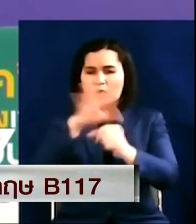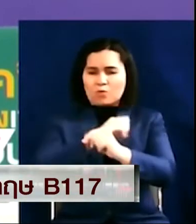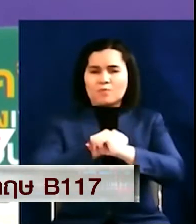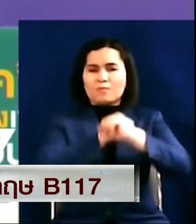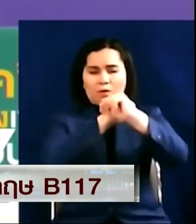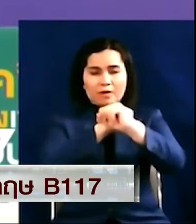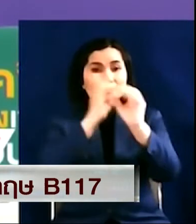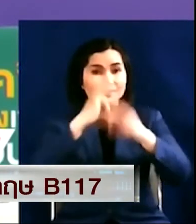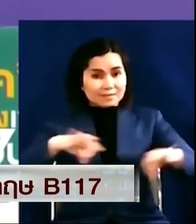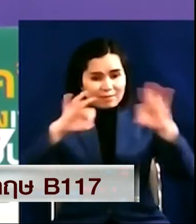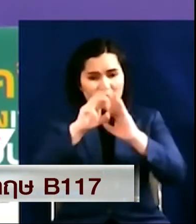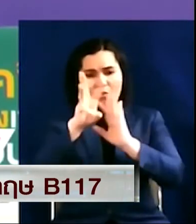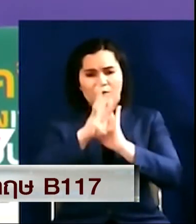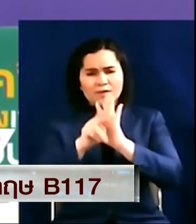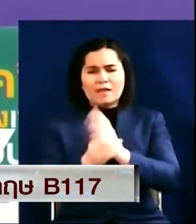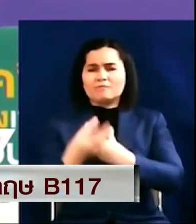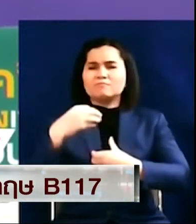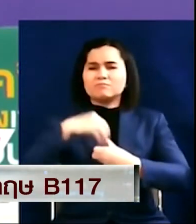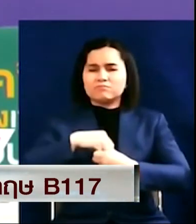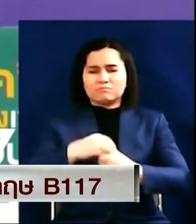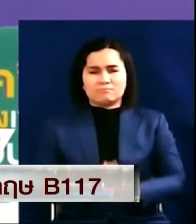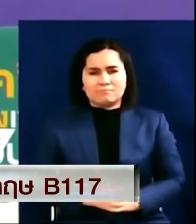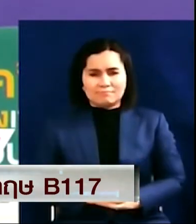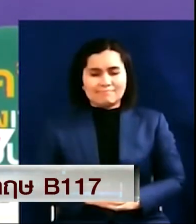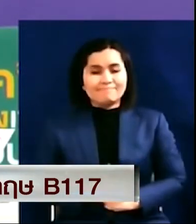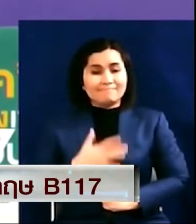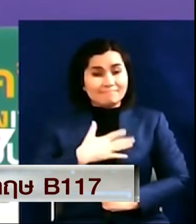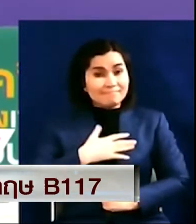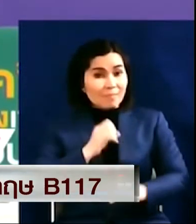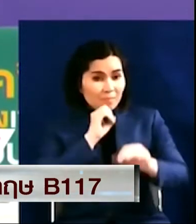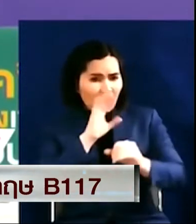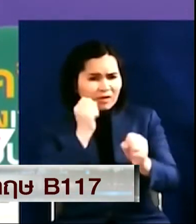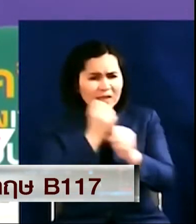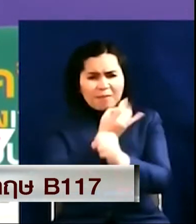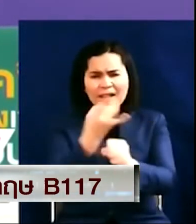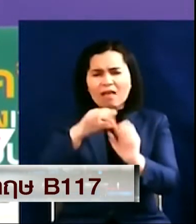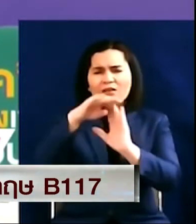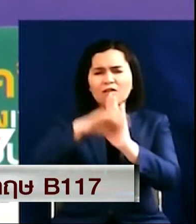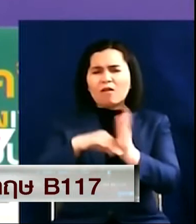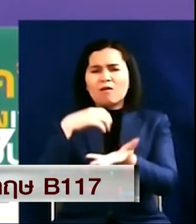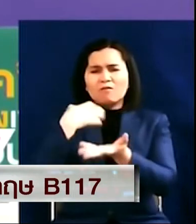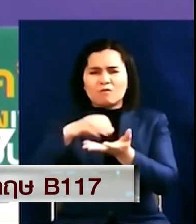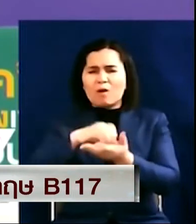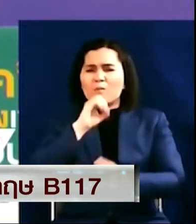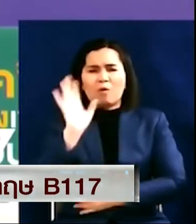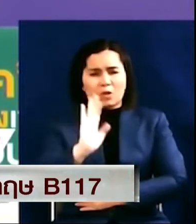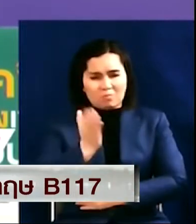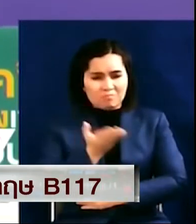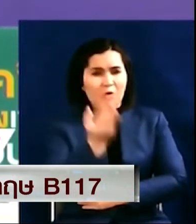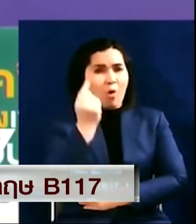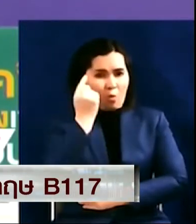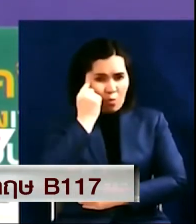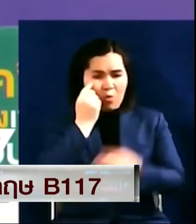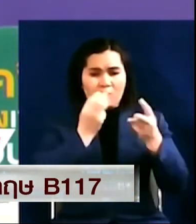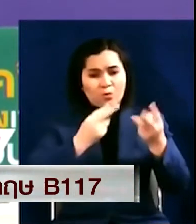สถานที่ปิดแล้วก็ทำให้เทือแพร่กระจายในอากาศได้แม้ว่าจะไม่มีการสัมผัสกันค่ะซึ่งผลจัดการตรวจสารพันธุกรรม